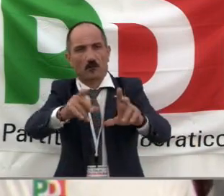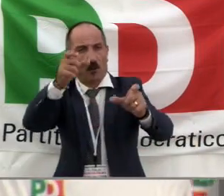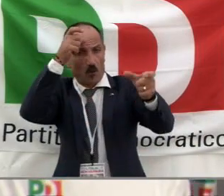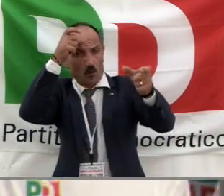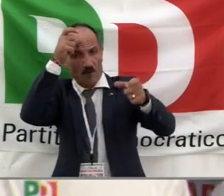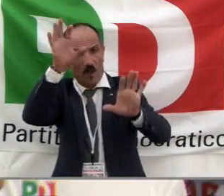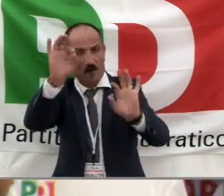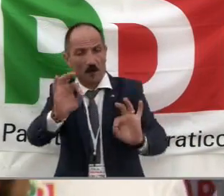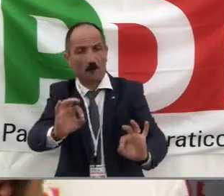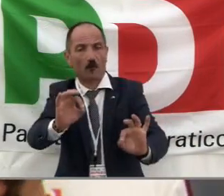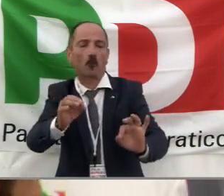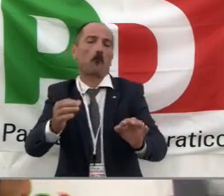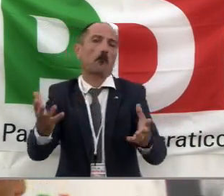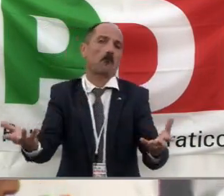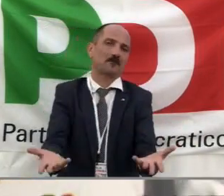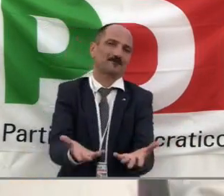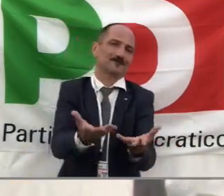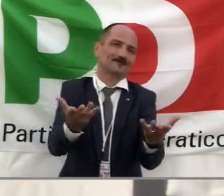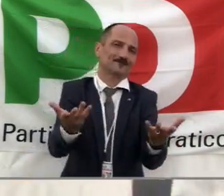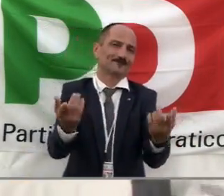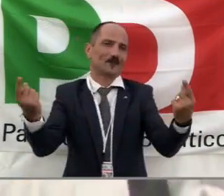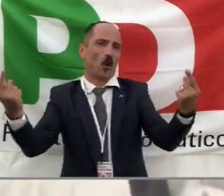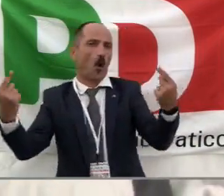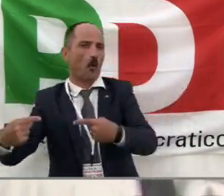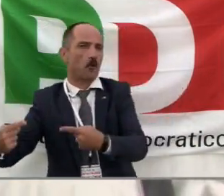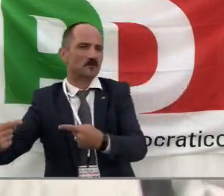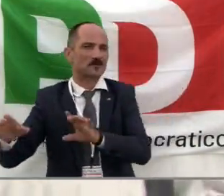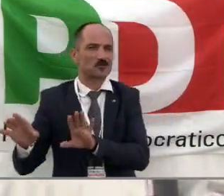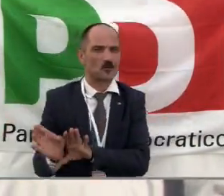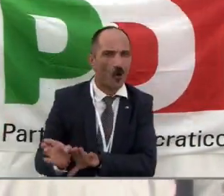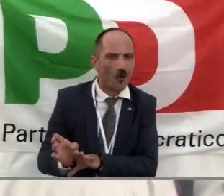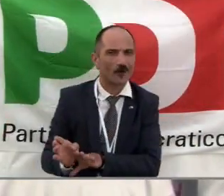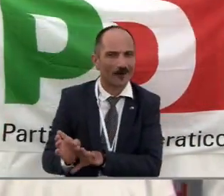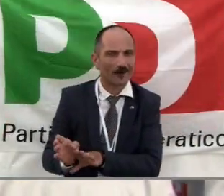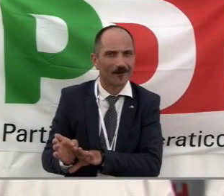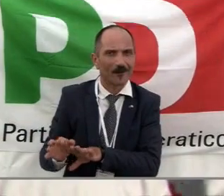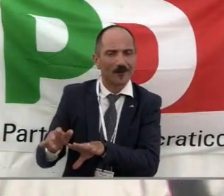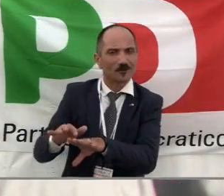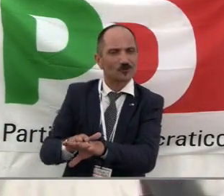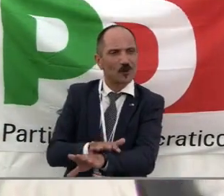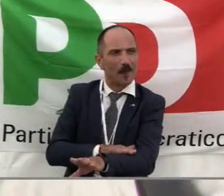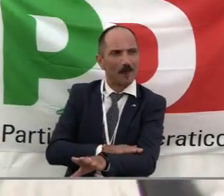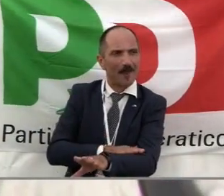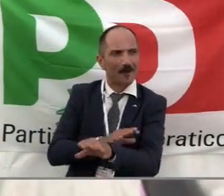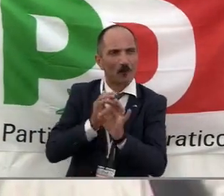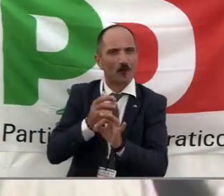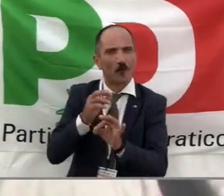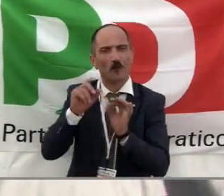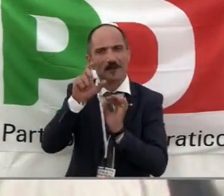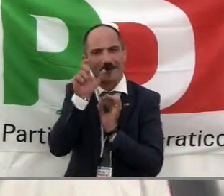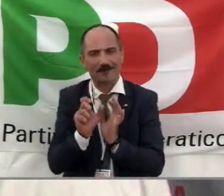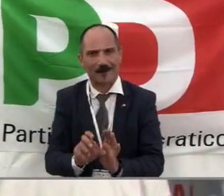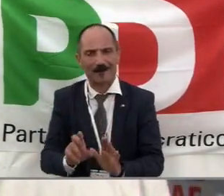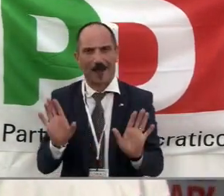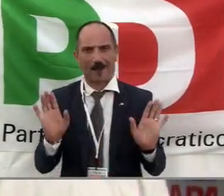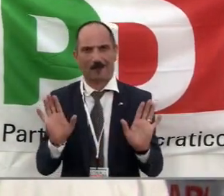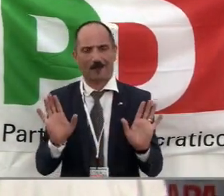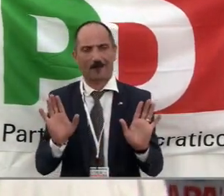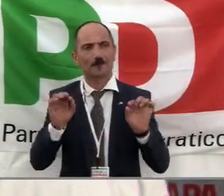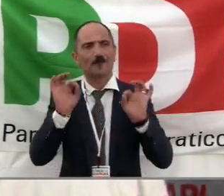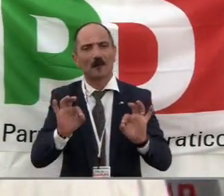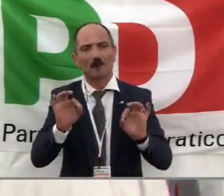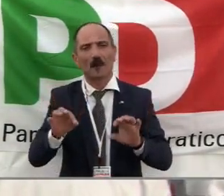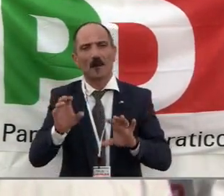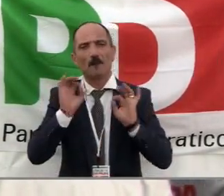Governano come se fossero ancora all'opposizione, sulla pelle degli italiani. Abbiamo ministri